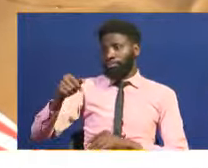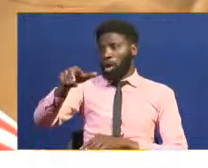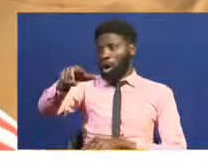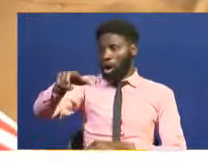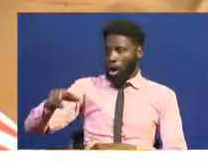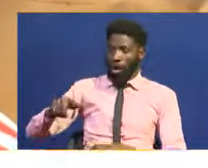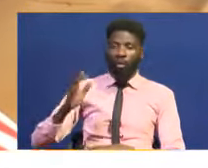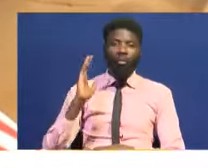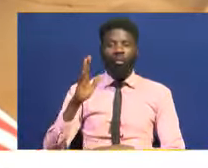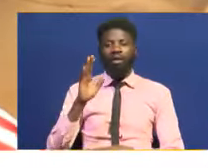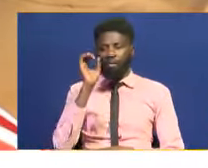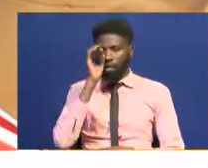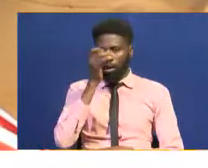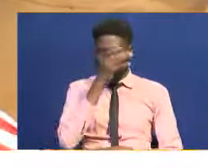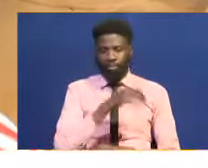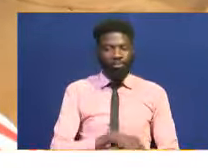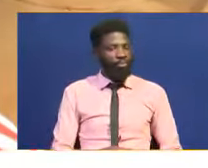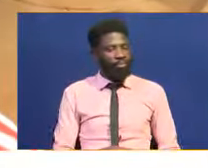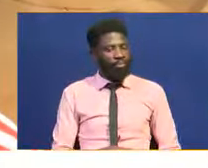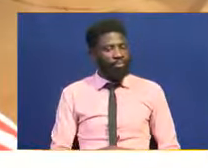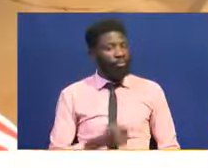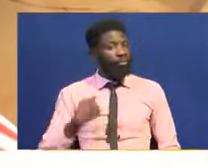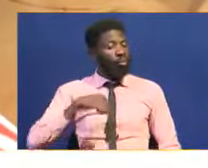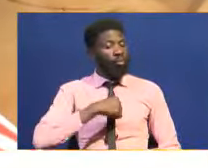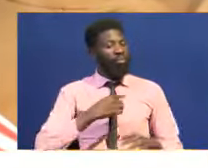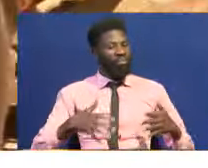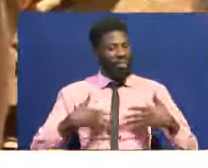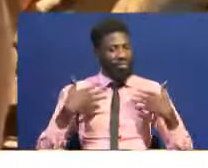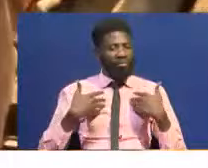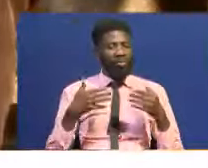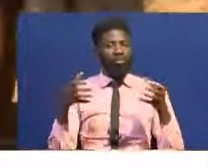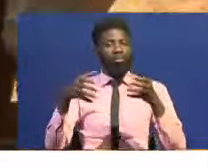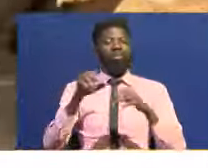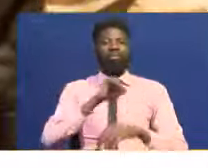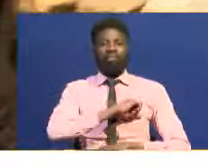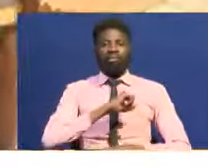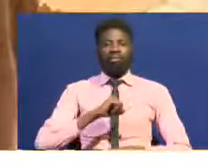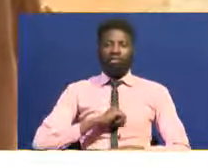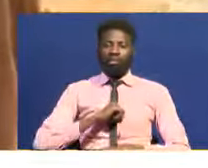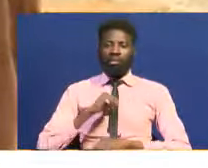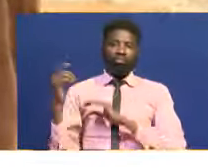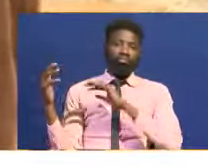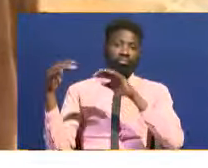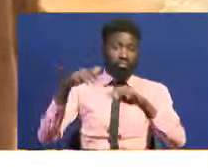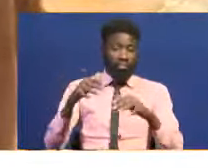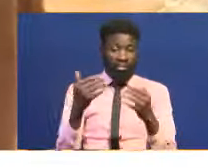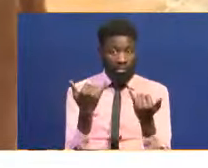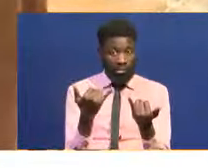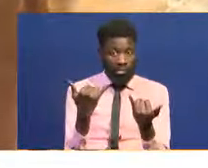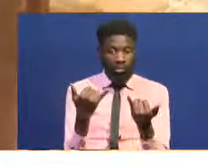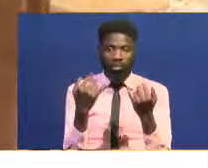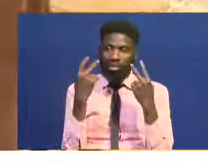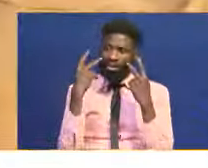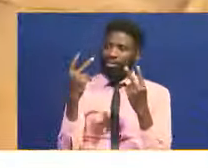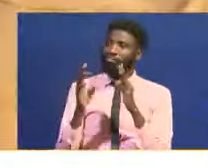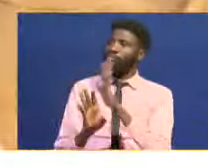na sanaa yetu kuja hapa sababu tunajua tukuja maendeleo mengi kushinda hii yenye iko sasa. Hii barabara ni kubwa